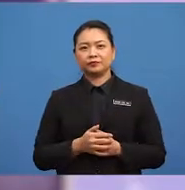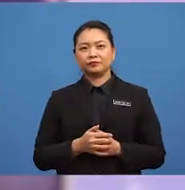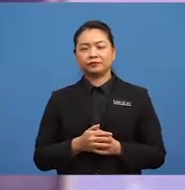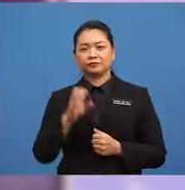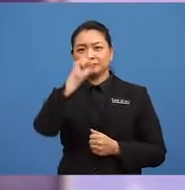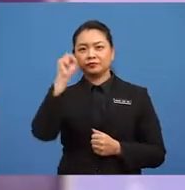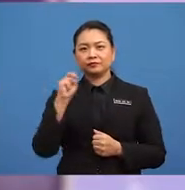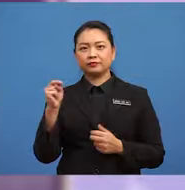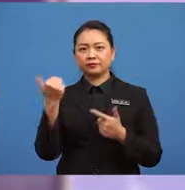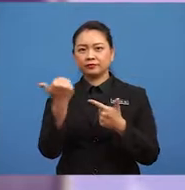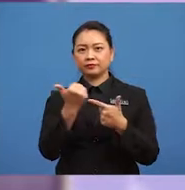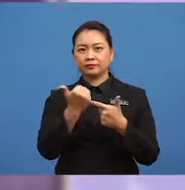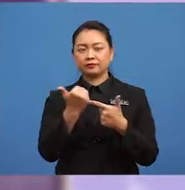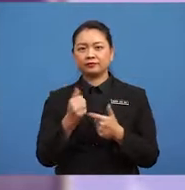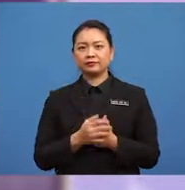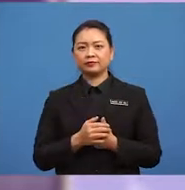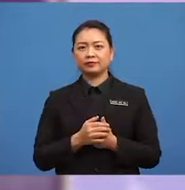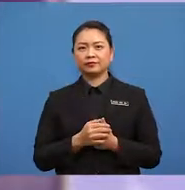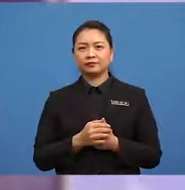Seterusnya, mari kita lihat soalan kedua.